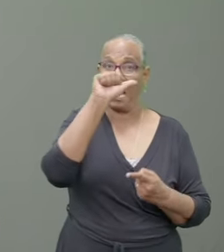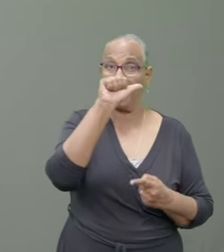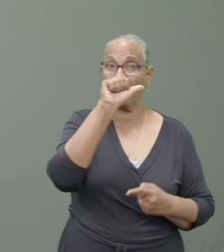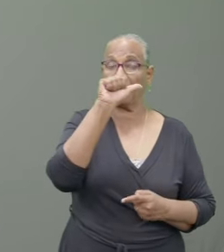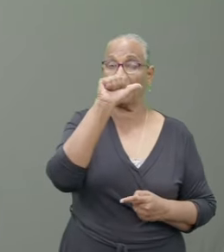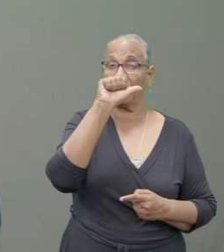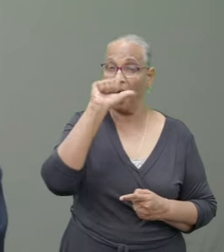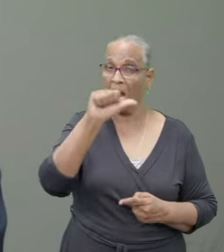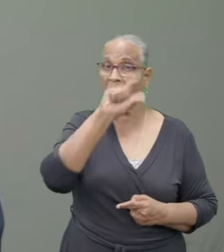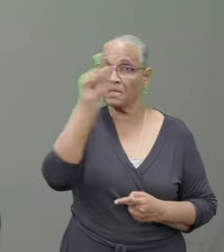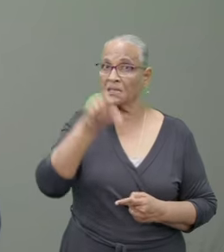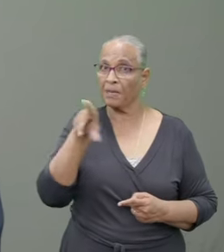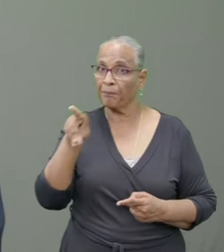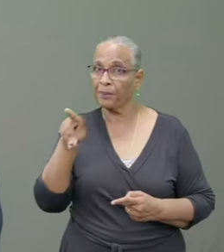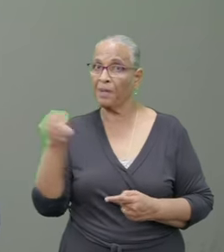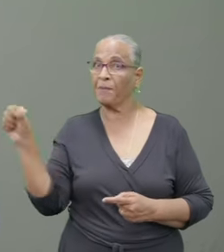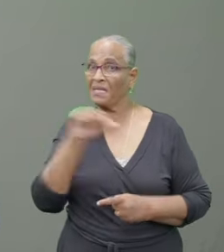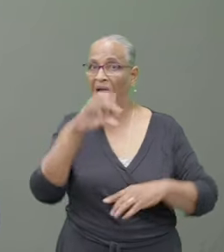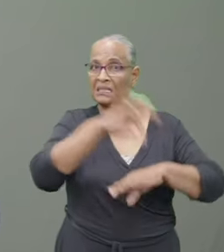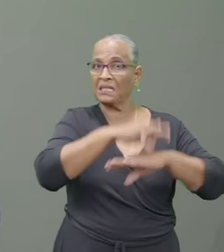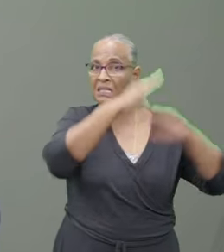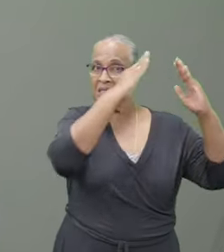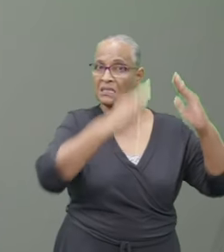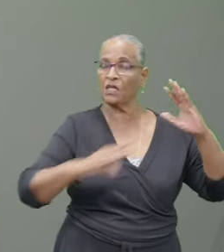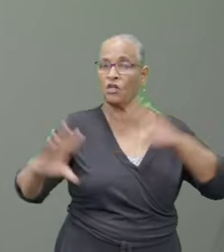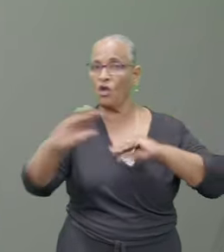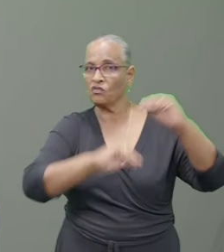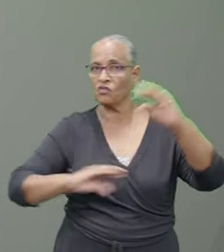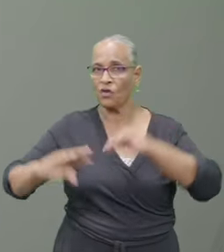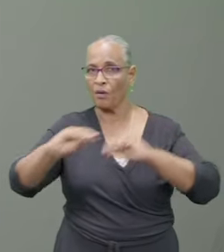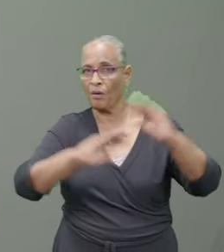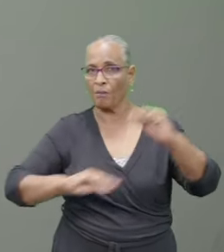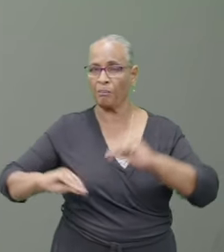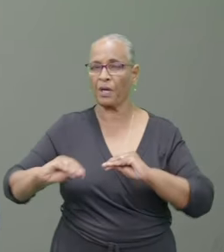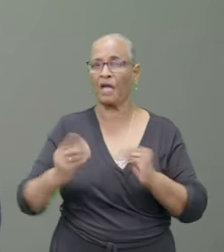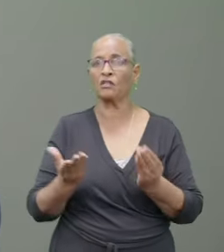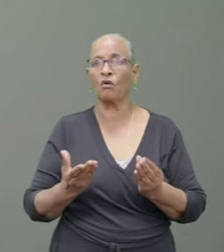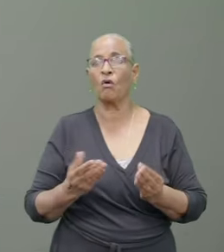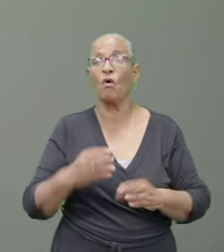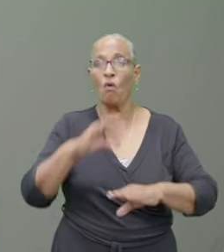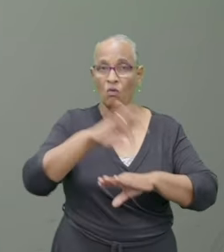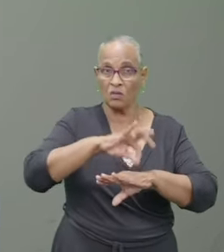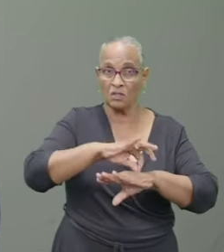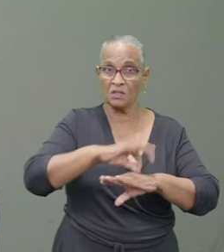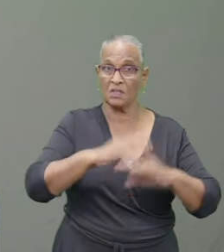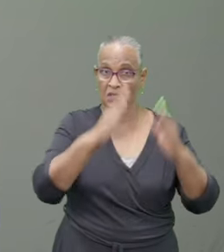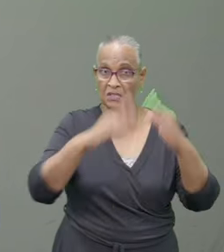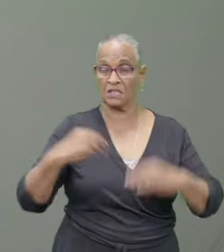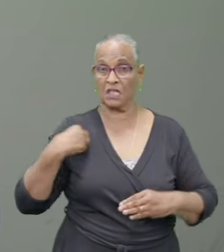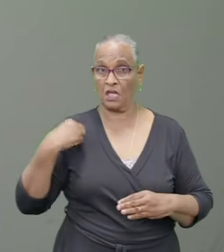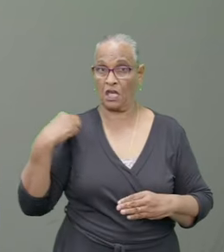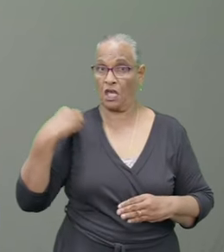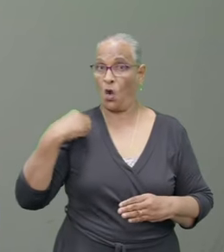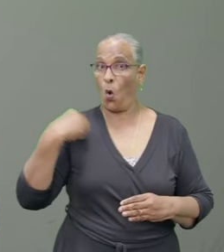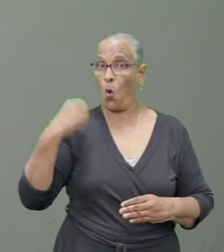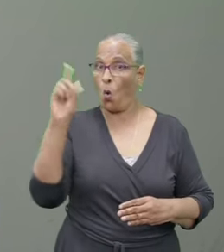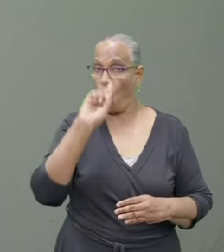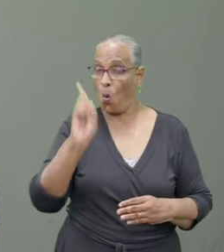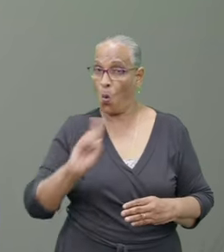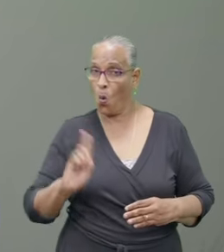is om in overleg met andere ziekenhuizen te kijken hoe verpleegkundigen, gekwalificeerde verpleegkundigen ingezet kunnen